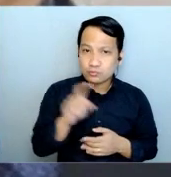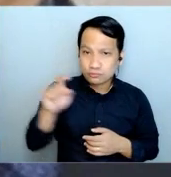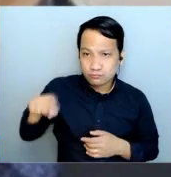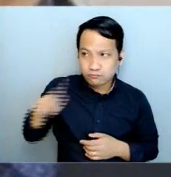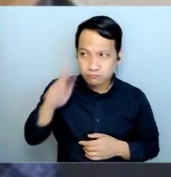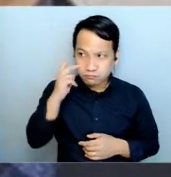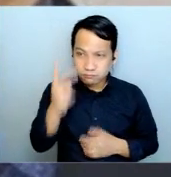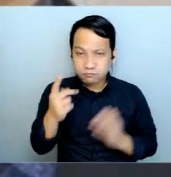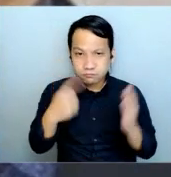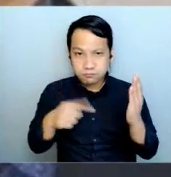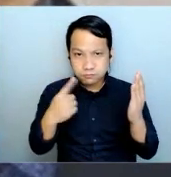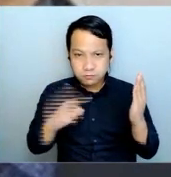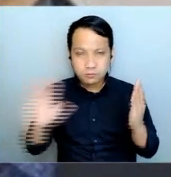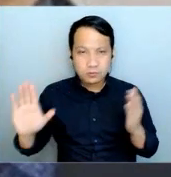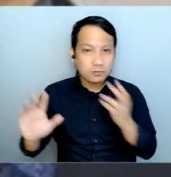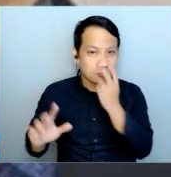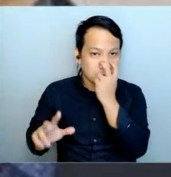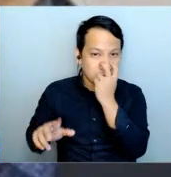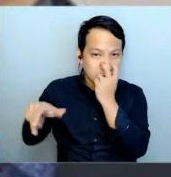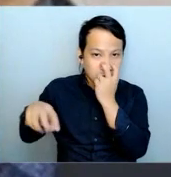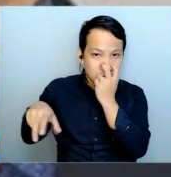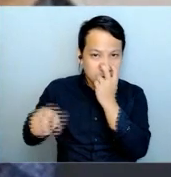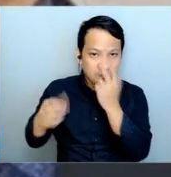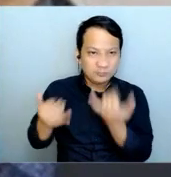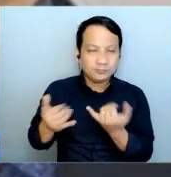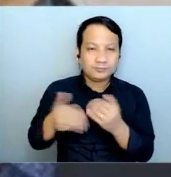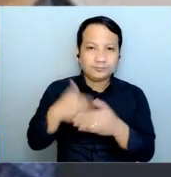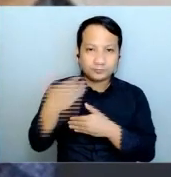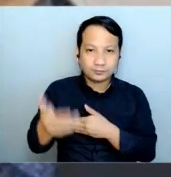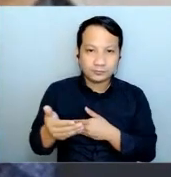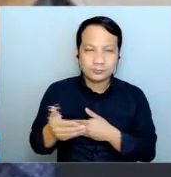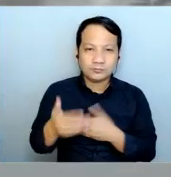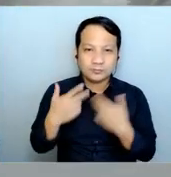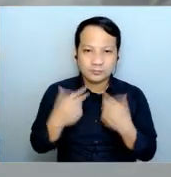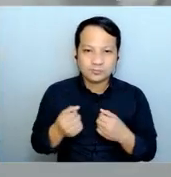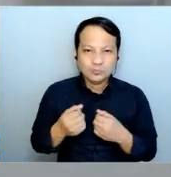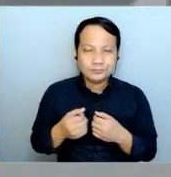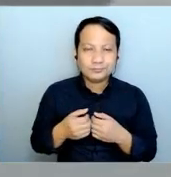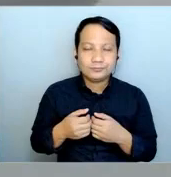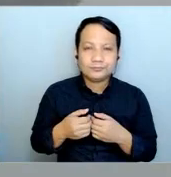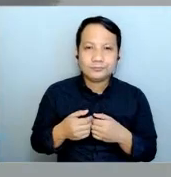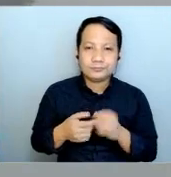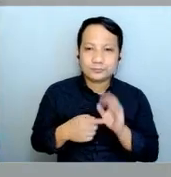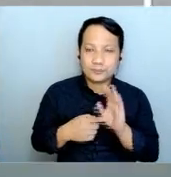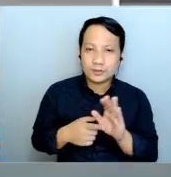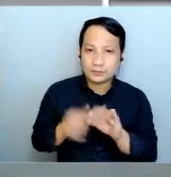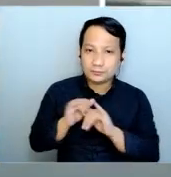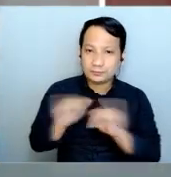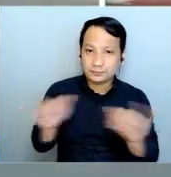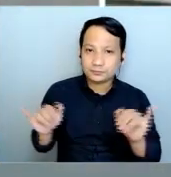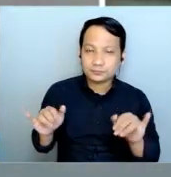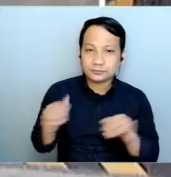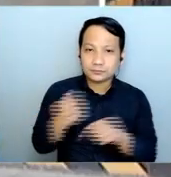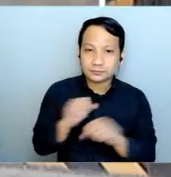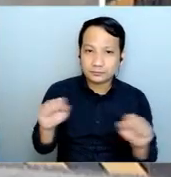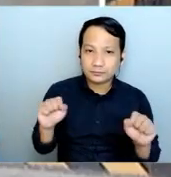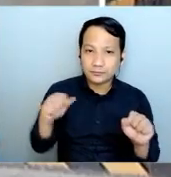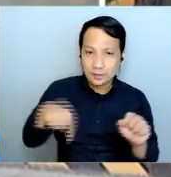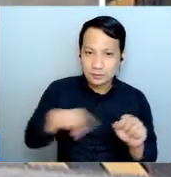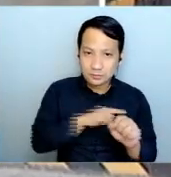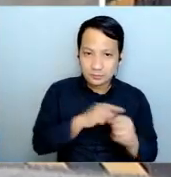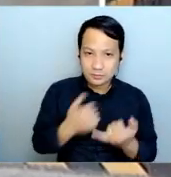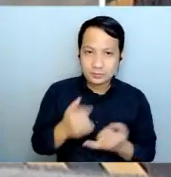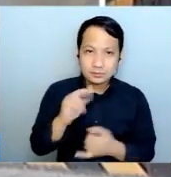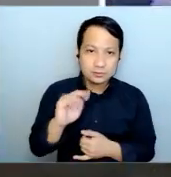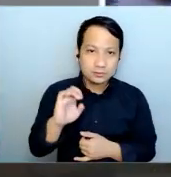yun, no? From yung oxygen, supplies, maging pag yung health human resources. Nasa safe zone pa naman daw sa ngayon ang Metro